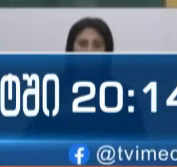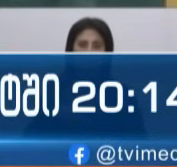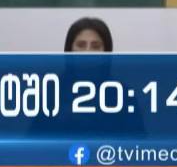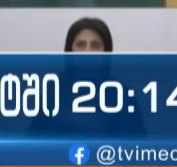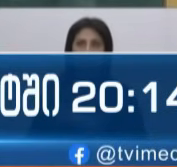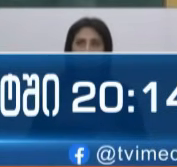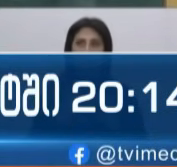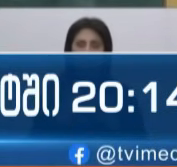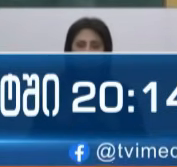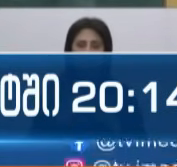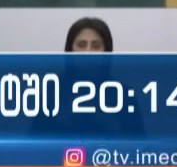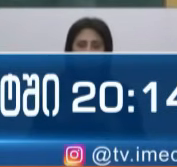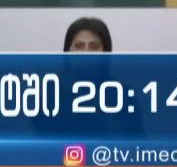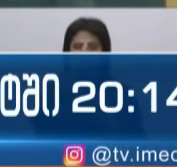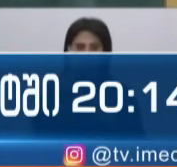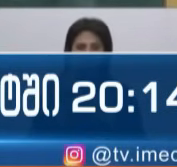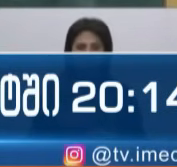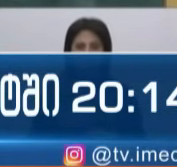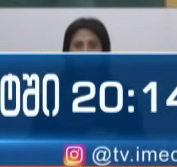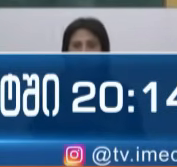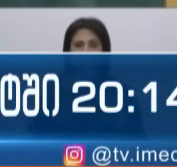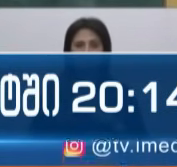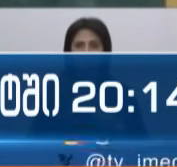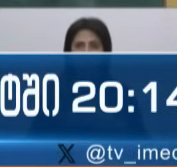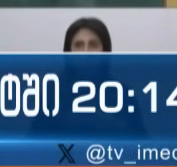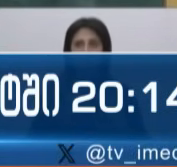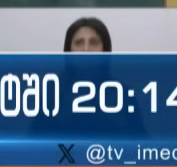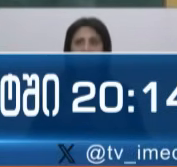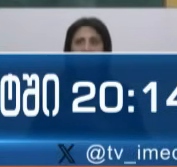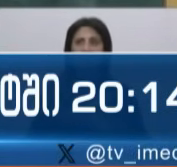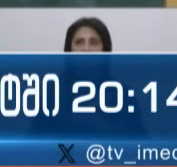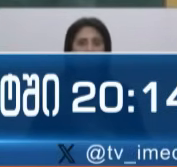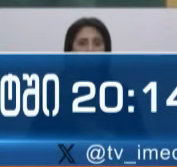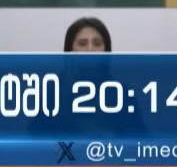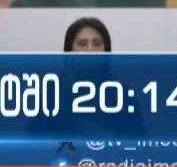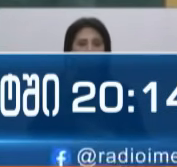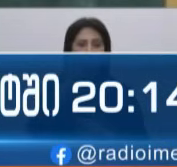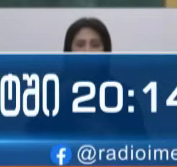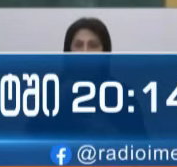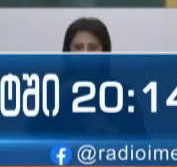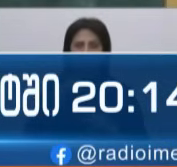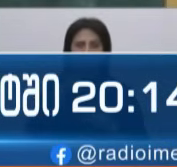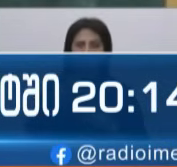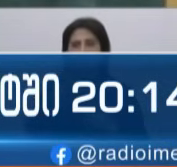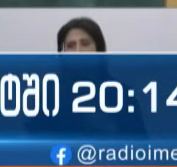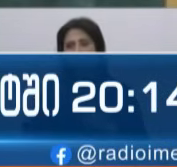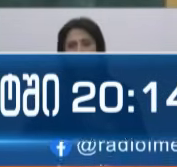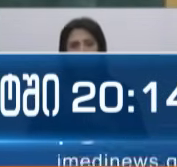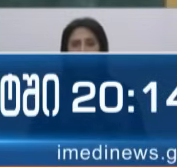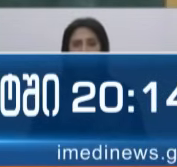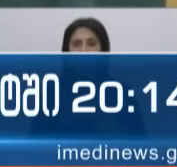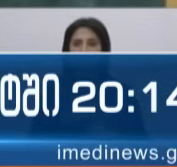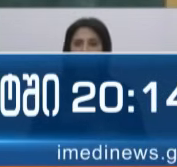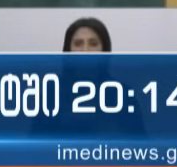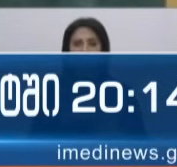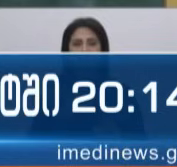ქვეყანაში, ისევ სტიქია, ისევ ვერ მოახერხეთ პრევენცია, ისევ დაღუპულები არ მეგულება ნამდვილად არც ხელისუფლებაში, არც ოპოზიციაში